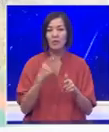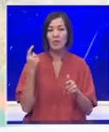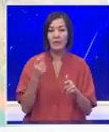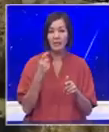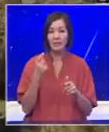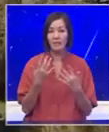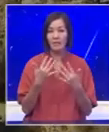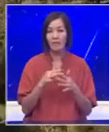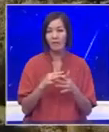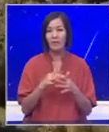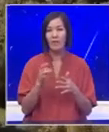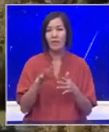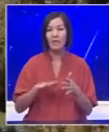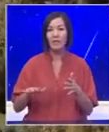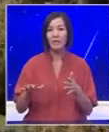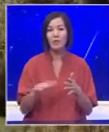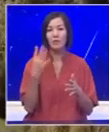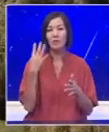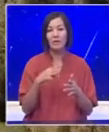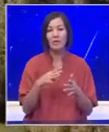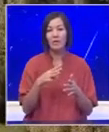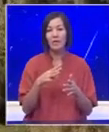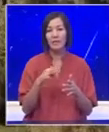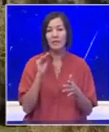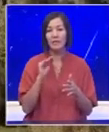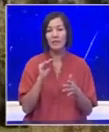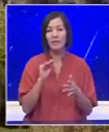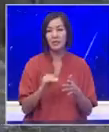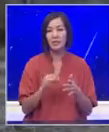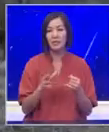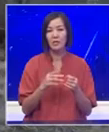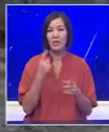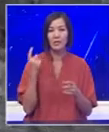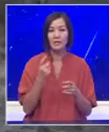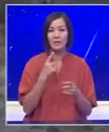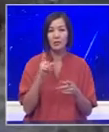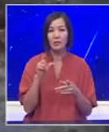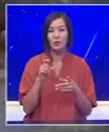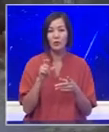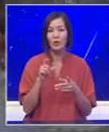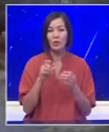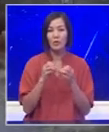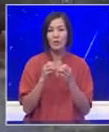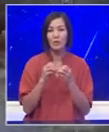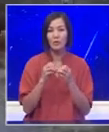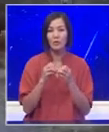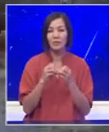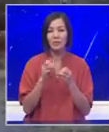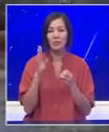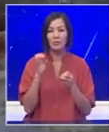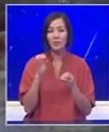хозяйством в регионе действует более 40000 хозяйствующих предприятий 113 субъектов из них на площади порядка 370